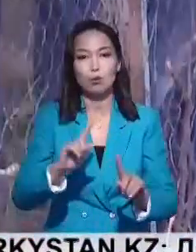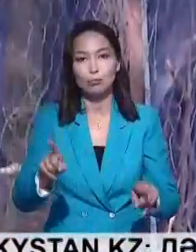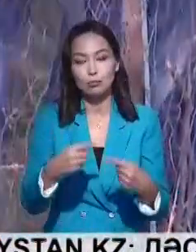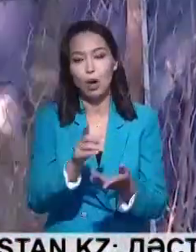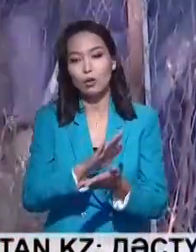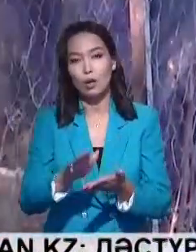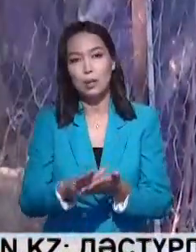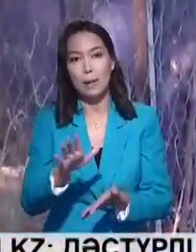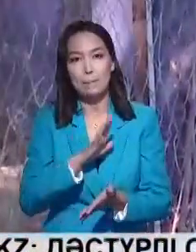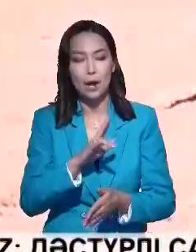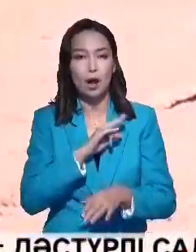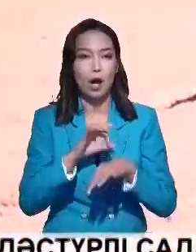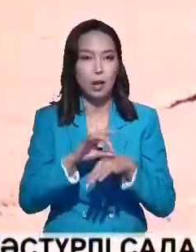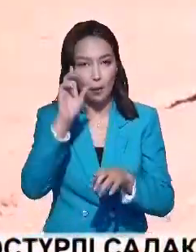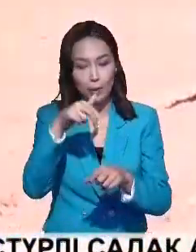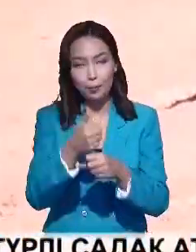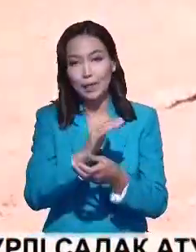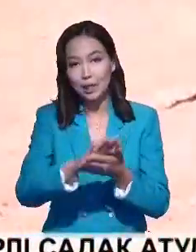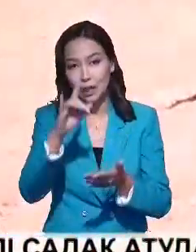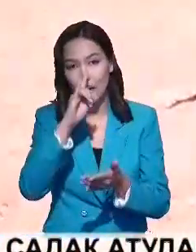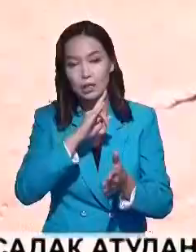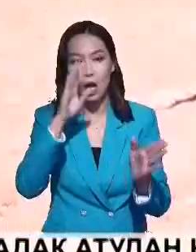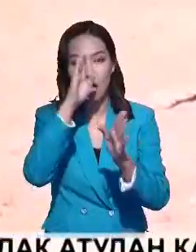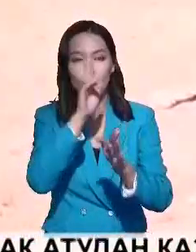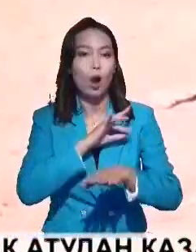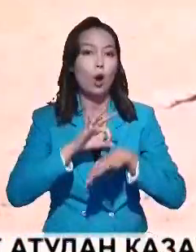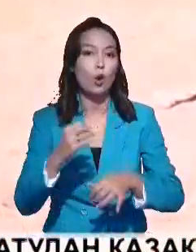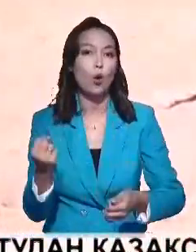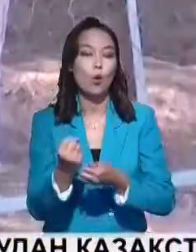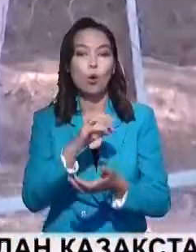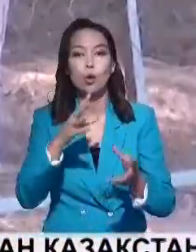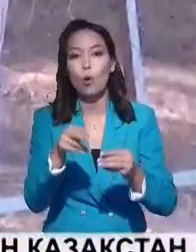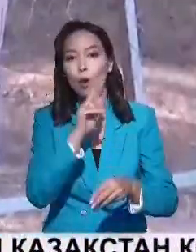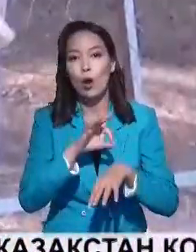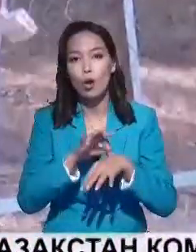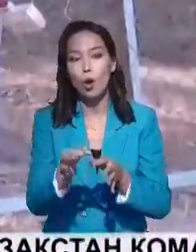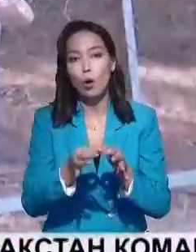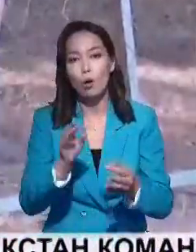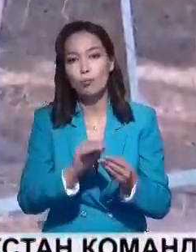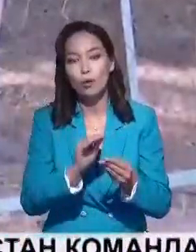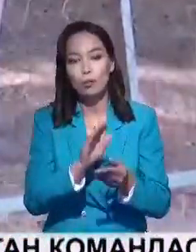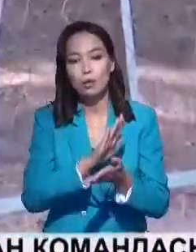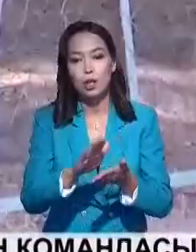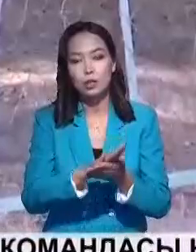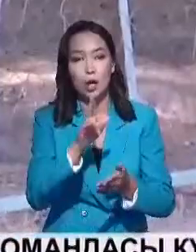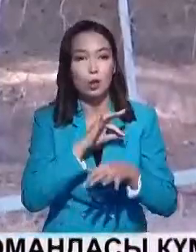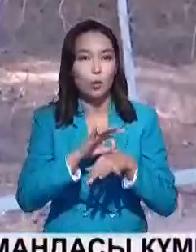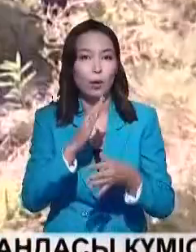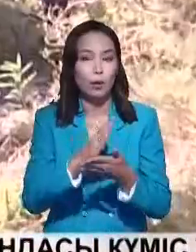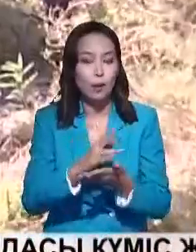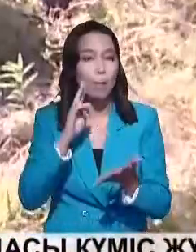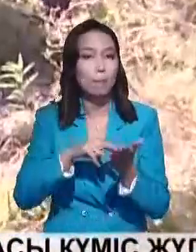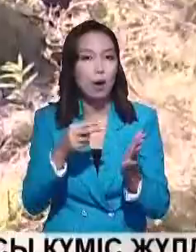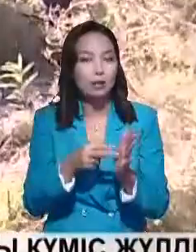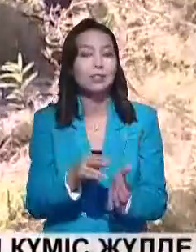көгалдандырды. Шара мемлекет басшысының таза Қазақстан экологиялық акциясын қолдау мақсатында ауданда тұрақты түрде өткізілуде. Мақсат